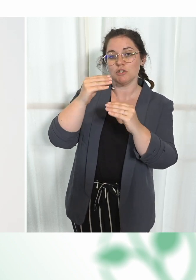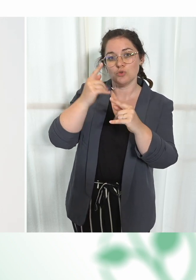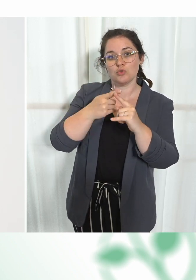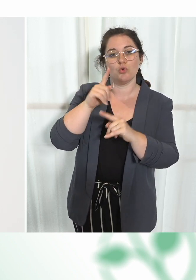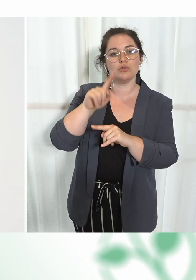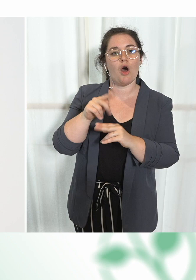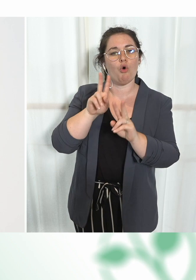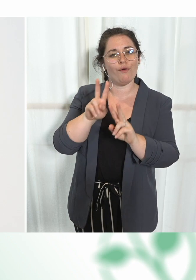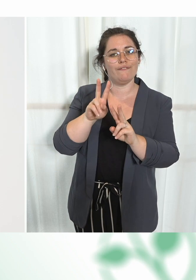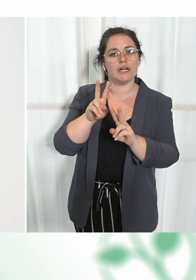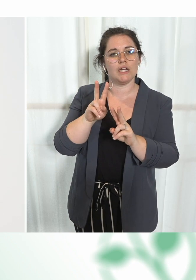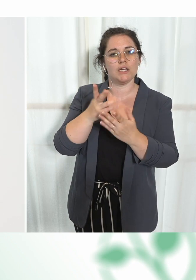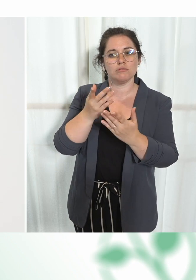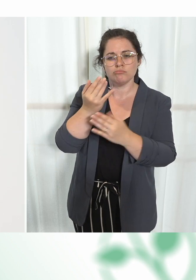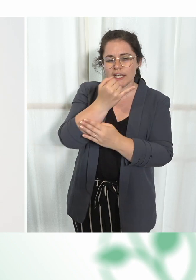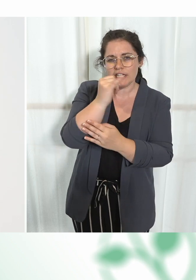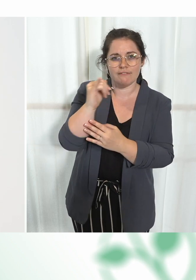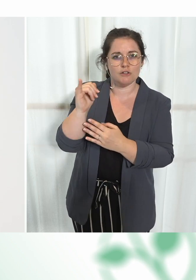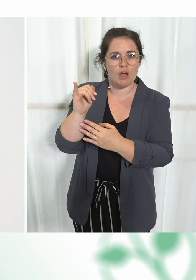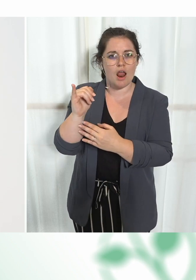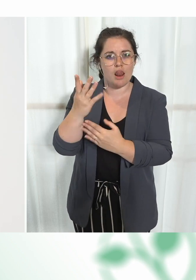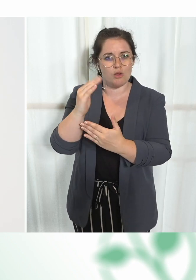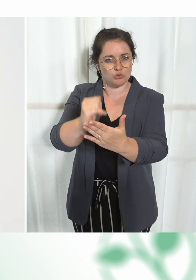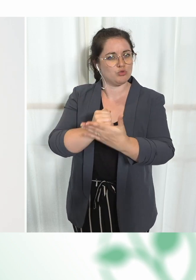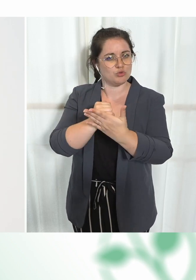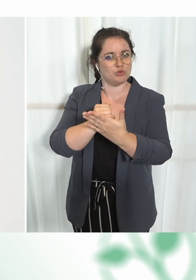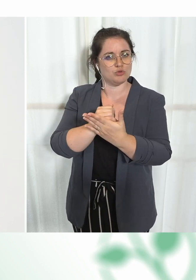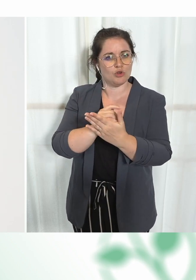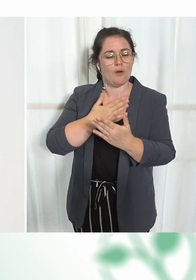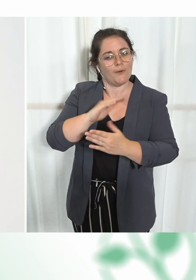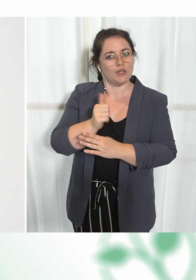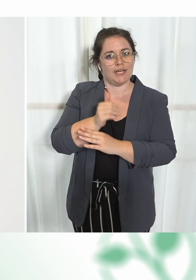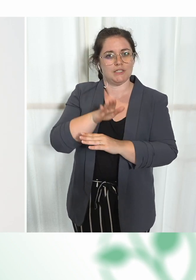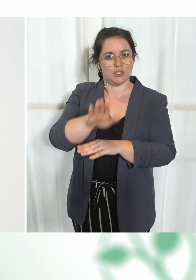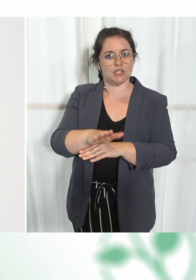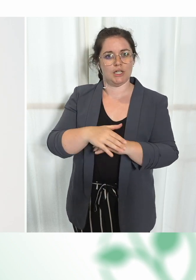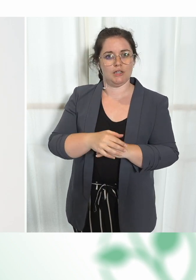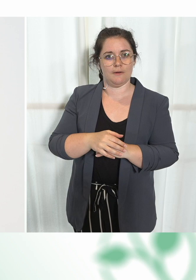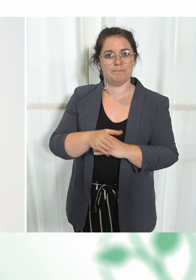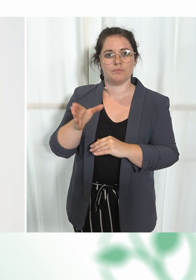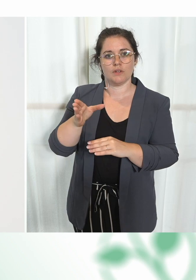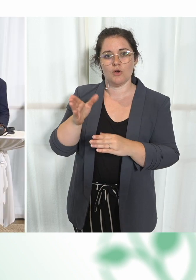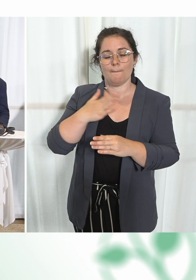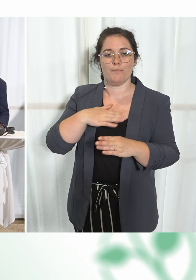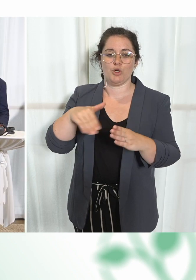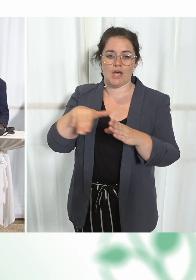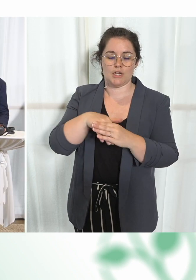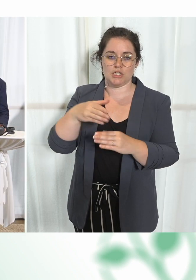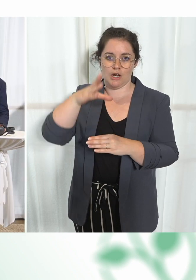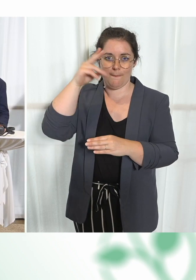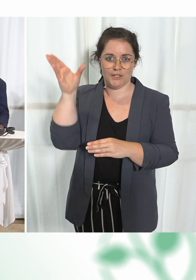wirklich individuell gestalteter Unterstützung, wenn man die ersten Schritte setzen möchte, um Menschen mit Behinderung anzustellen. Vielen, vielen Dank für